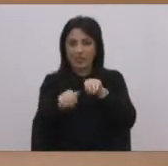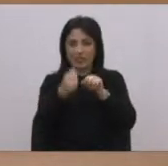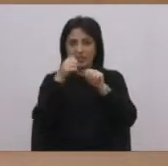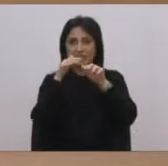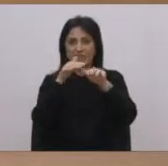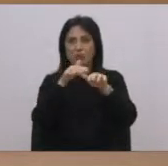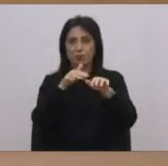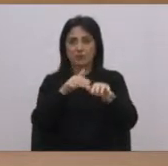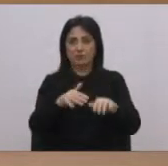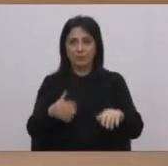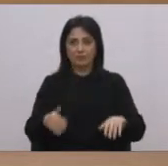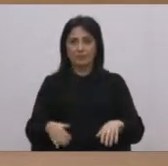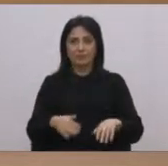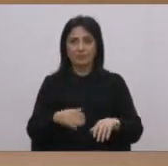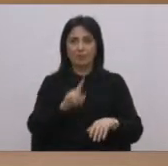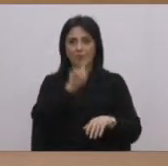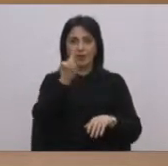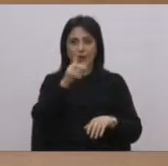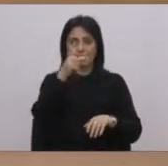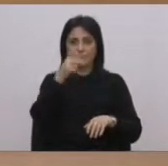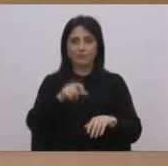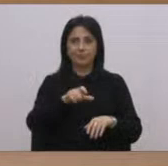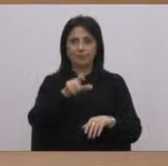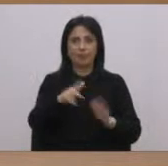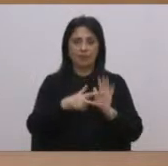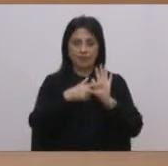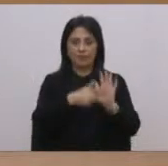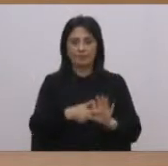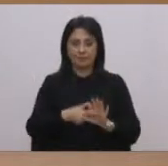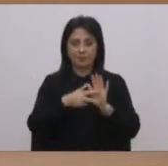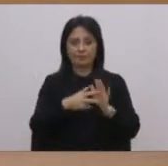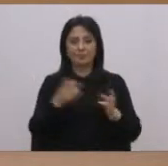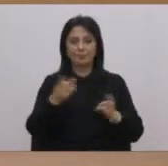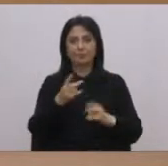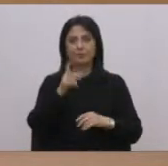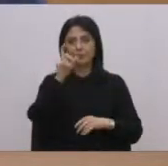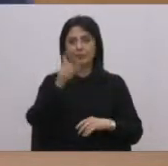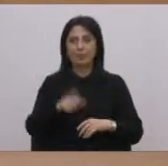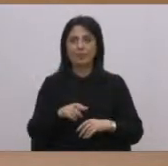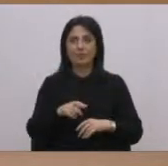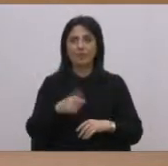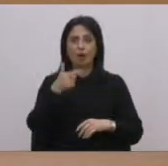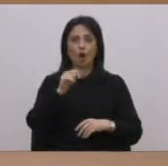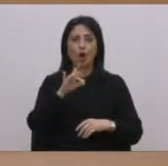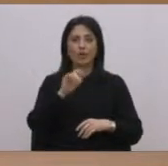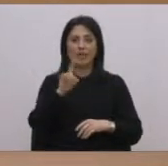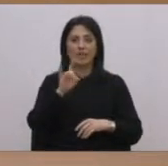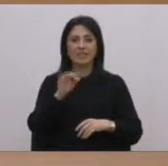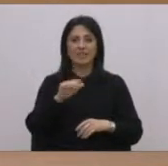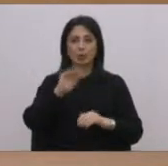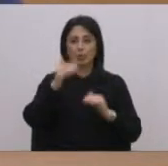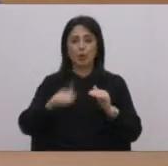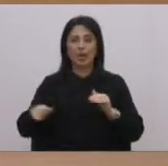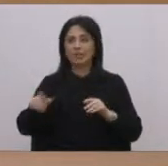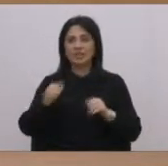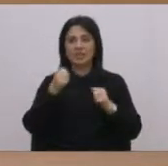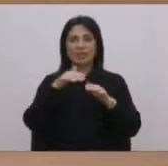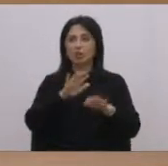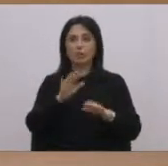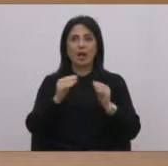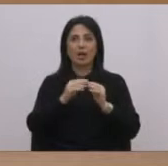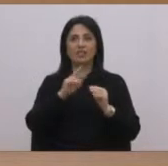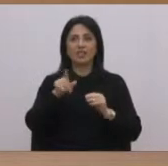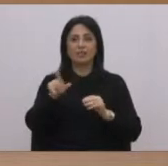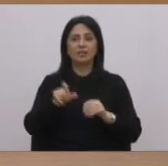საცობია, რა ვიცი, საათნახევრიან გზას 8 საათიანობებს ადამიანები. Ნუ გოდერძის უღელტეხილზე საცობი არ არის, იმიტომ რომ 10 წელია